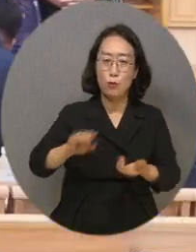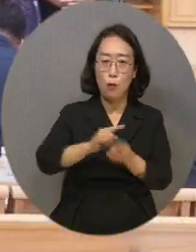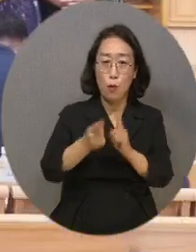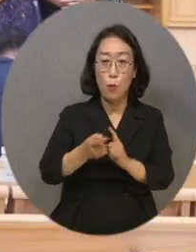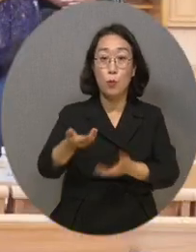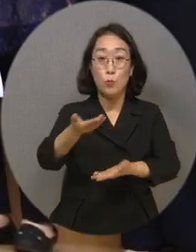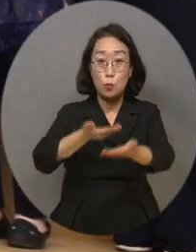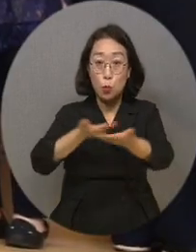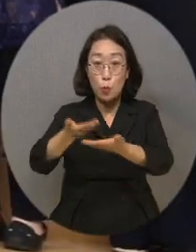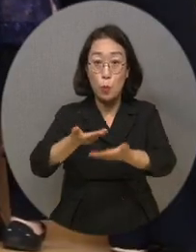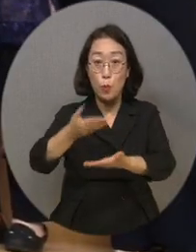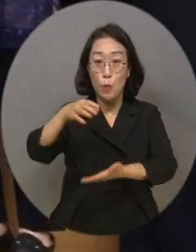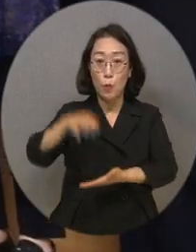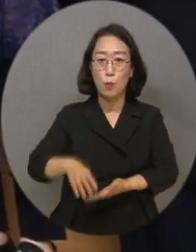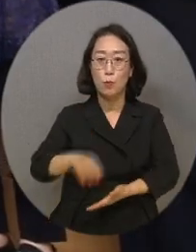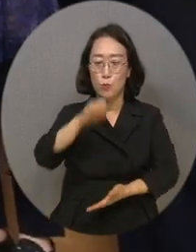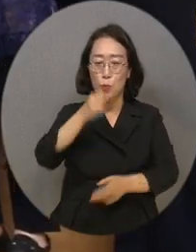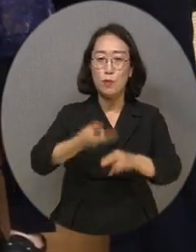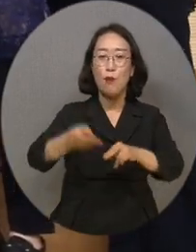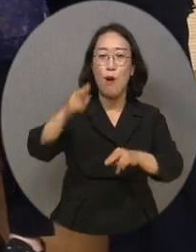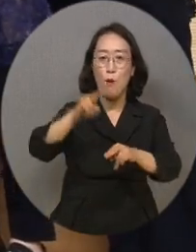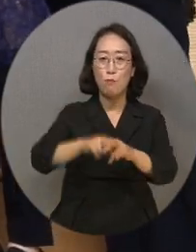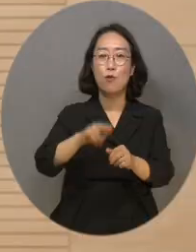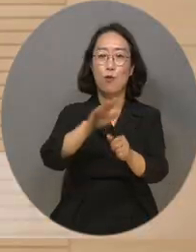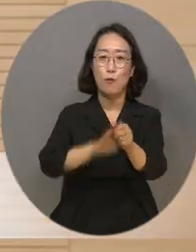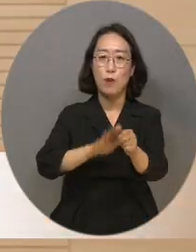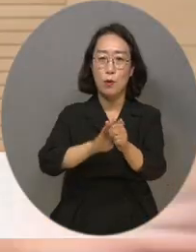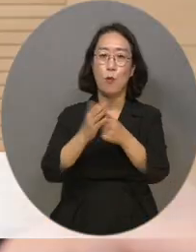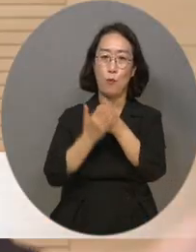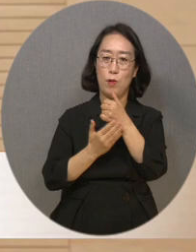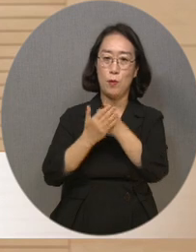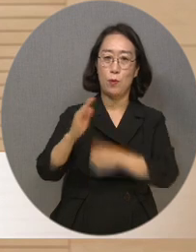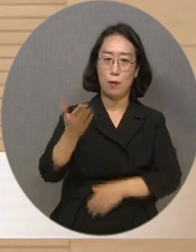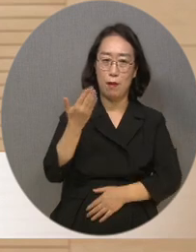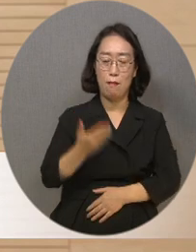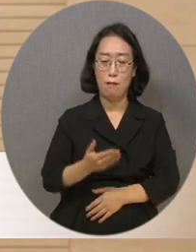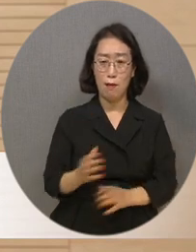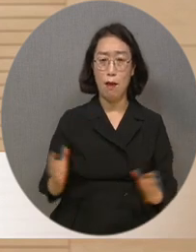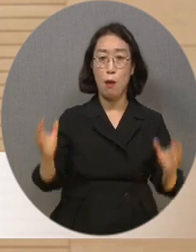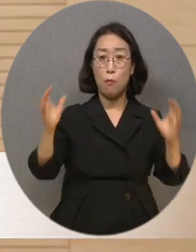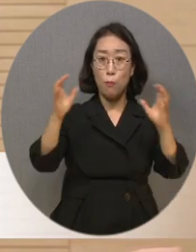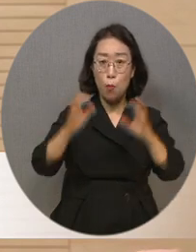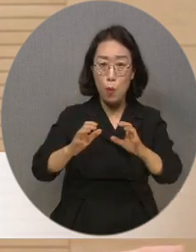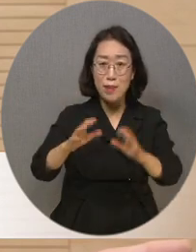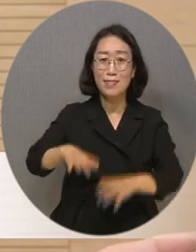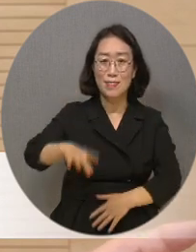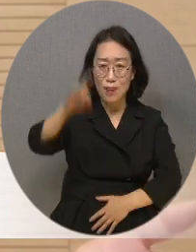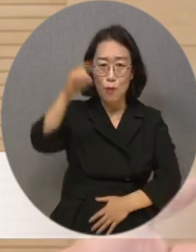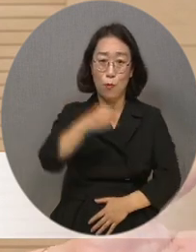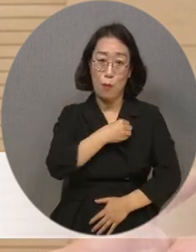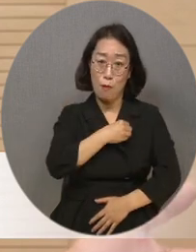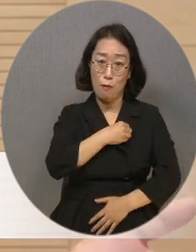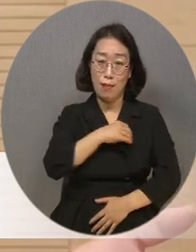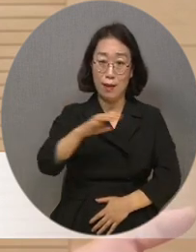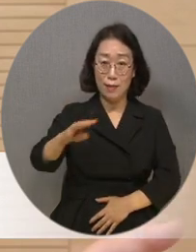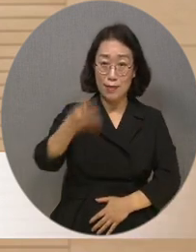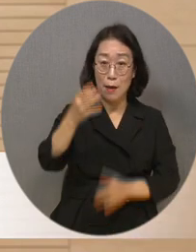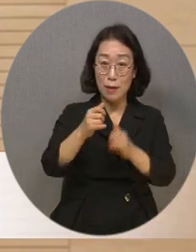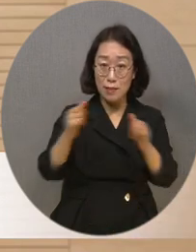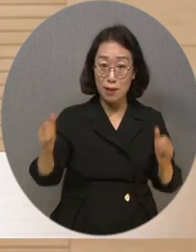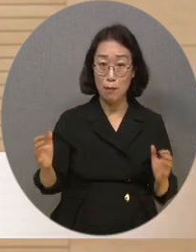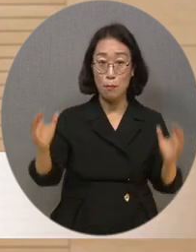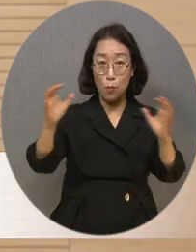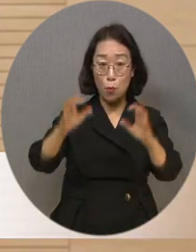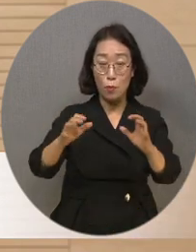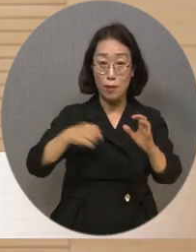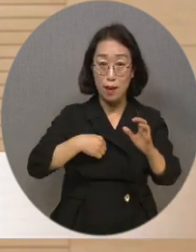이 시간은 소중한 선물이자 위로가 됩니다. 이렇게 모인 건 처음입니다. 이렇게 우리 회원님들을 400 몇십 명을 모아놓고 제가